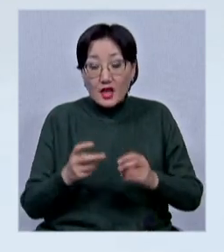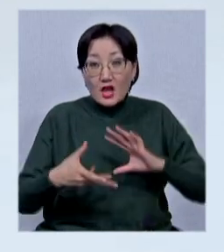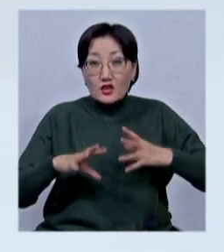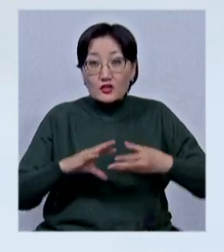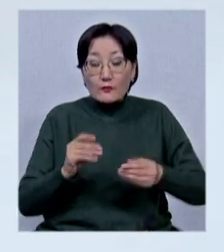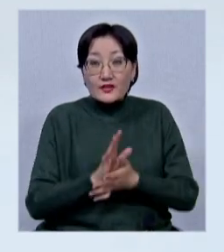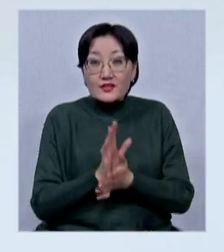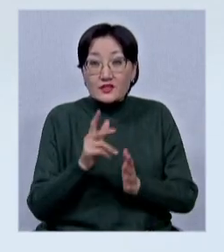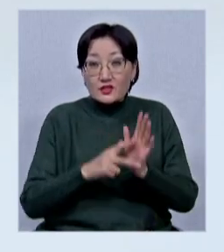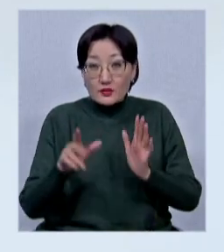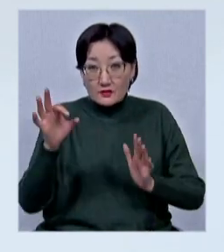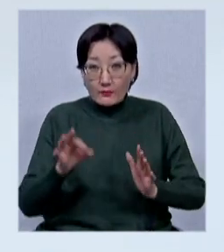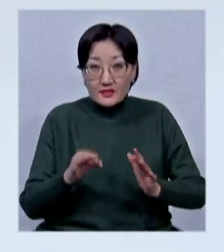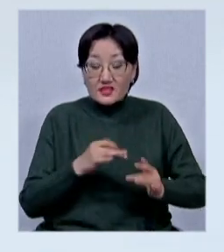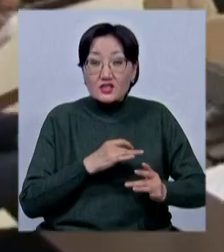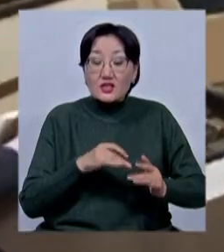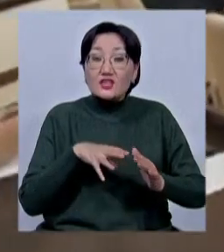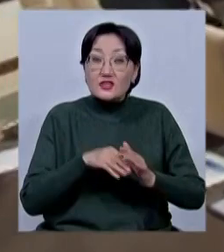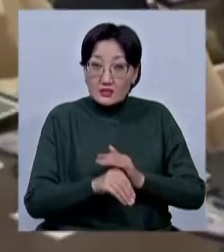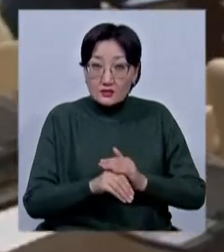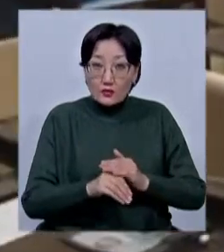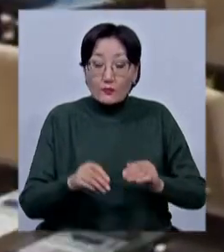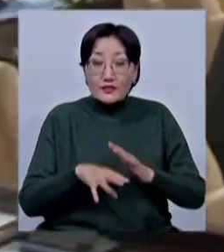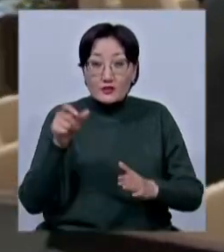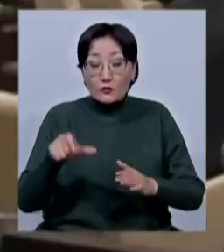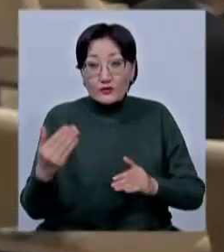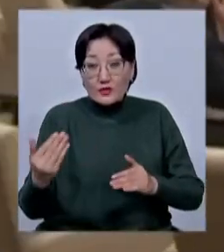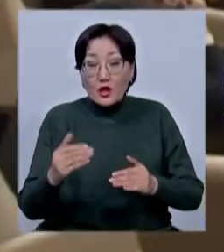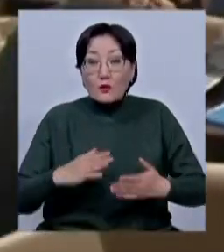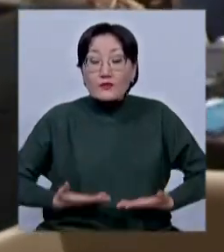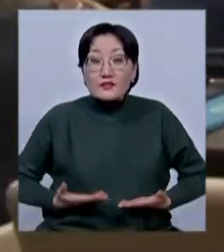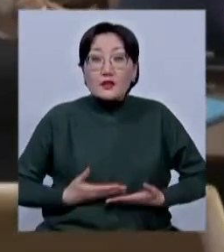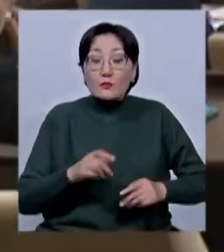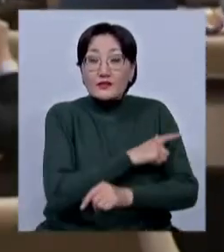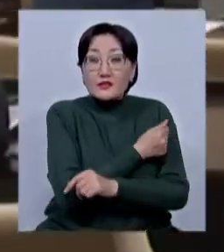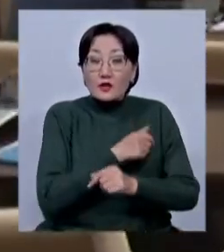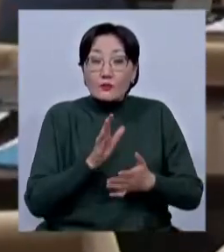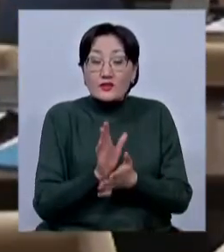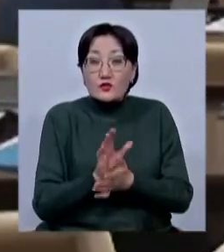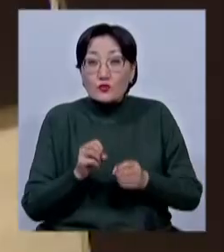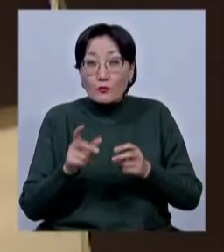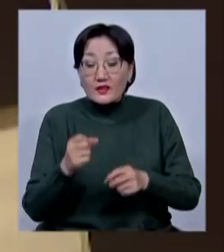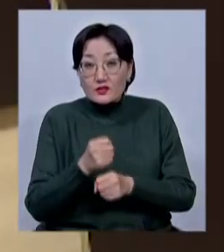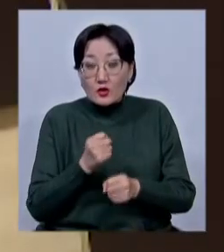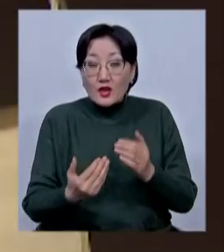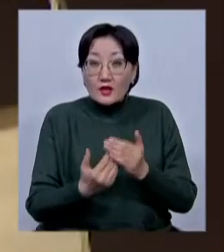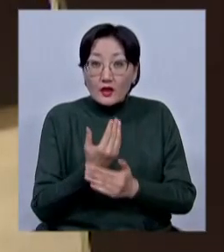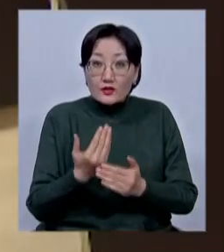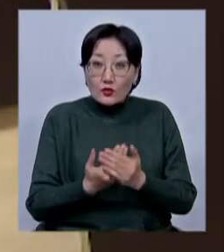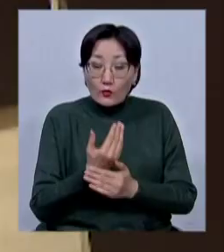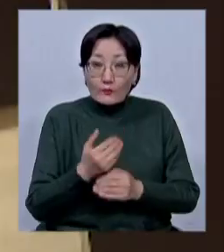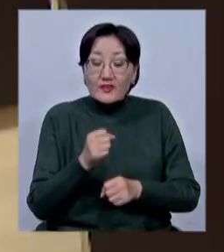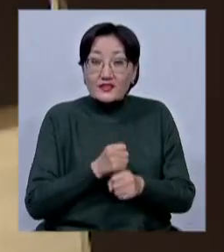жалпы ластаудың 80% тиесілі. Депутаттар тарапынан тұрмыстық және медициналық қалдықтарды өңдеу, қайта кәдеге